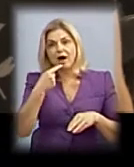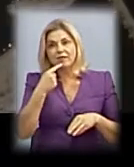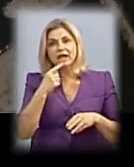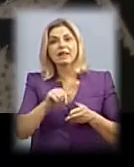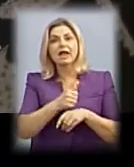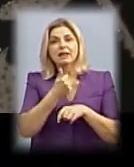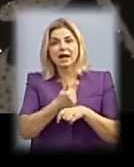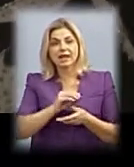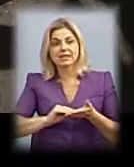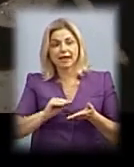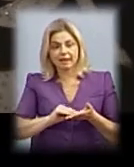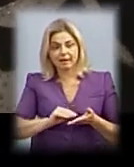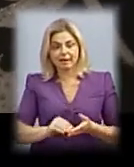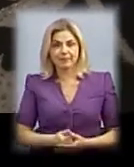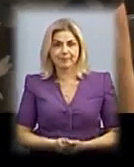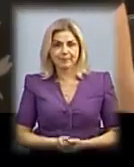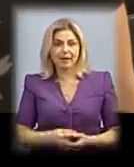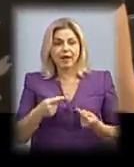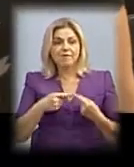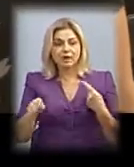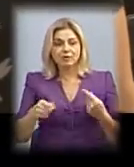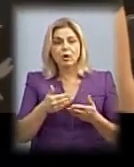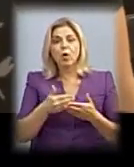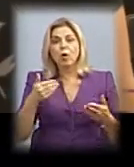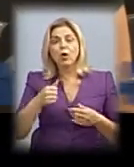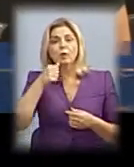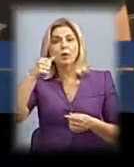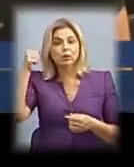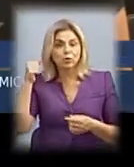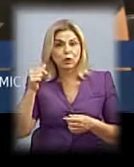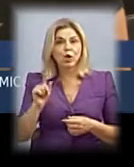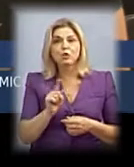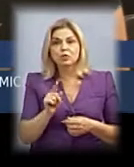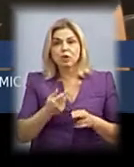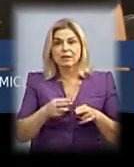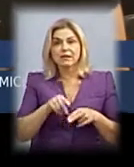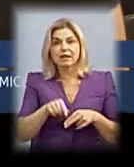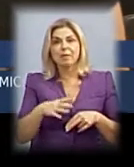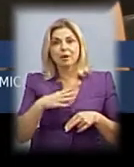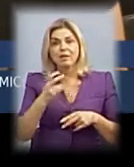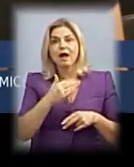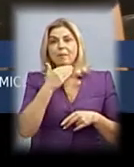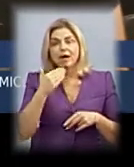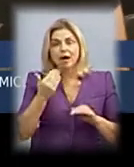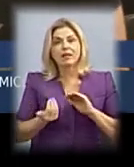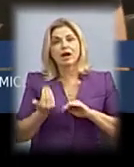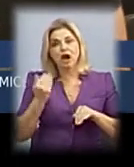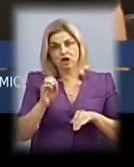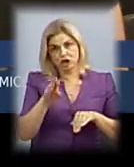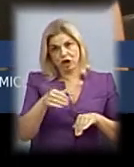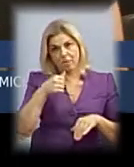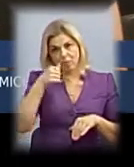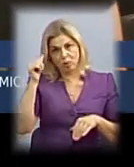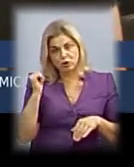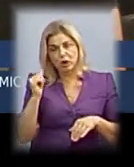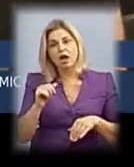комісії Ірина Олійник. Відрізняється від минулого року тим, що це було набагато раніше, ніж в минулому році, тому що були певні